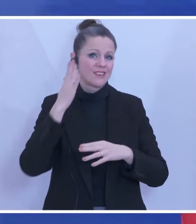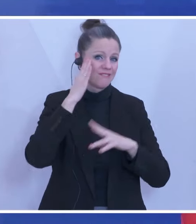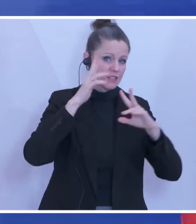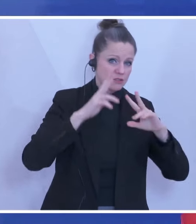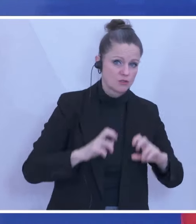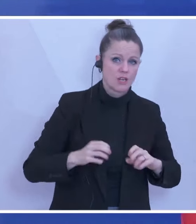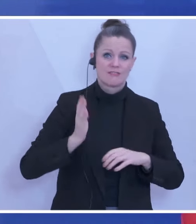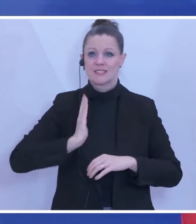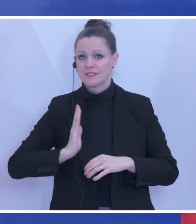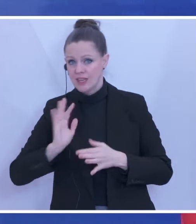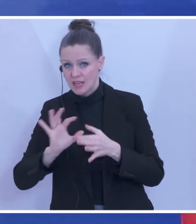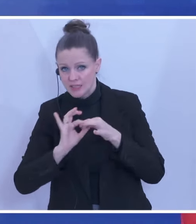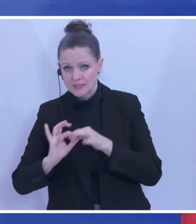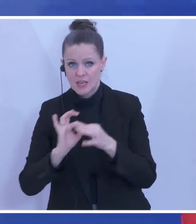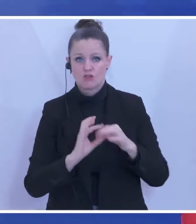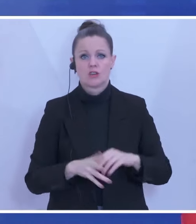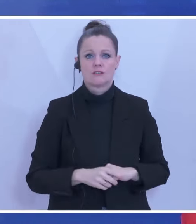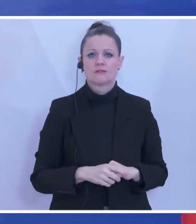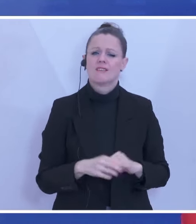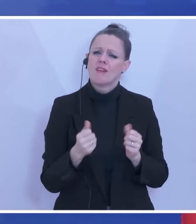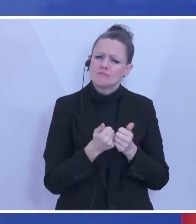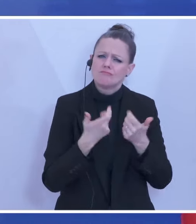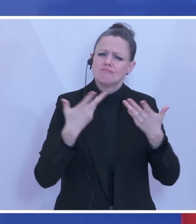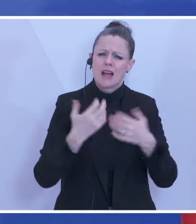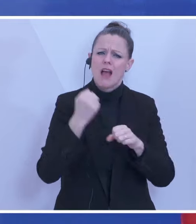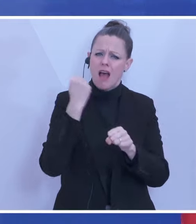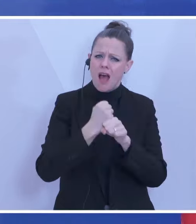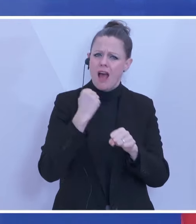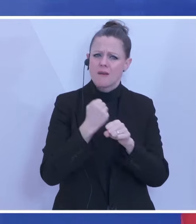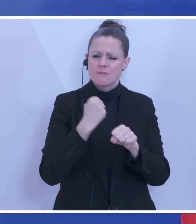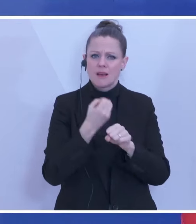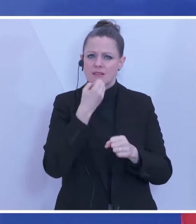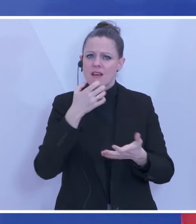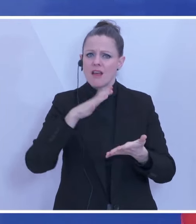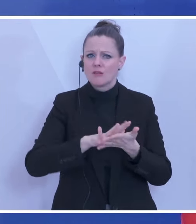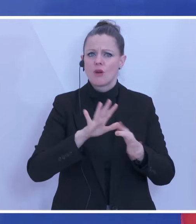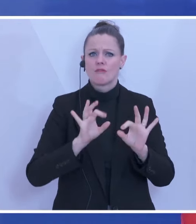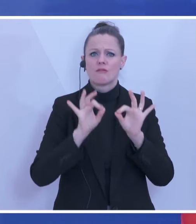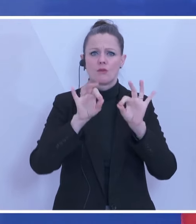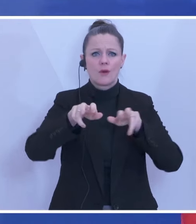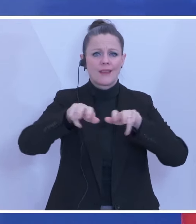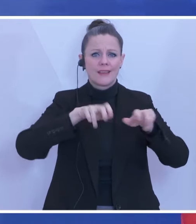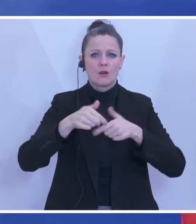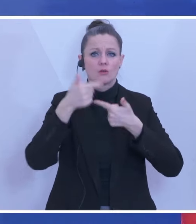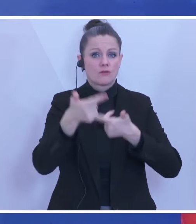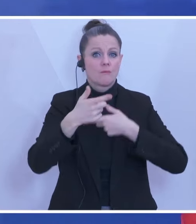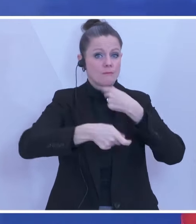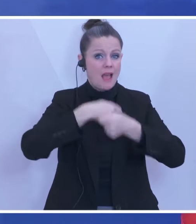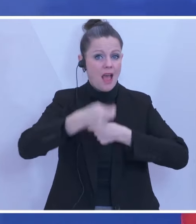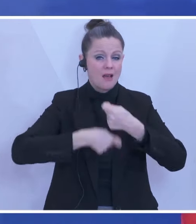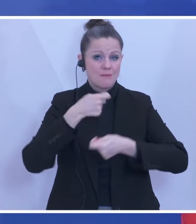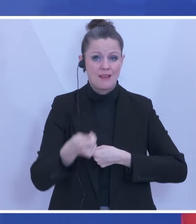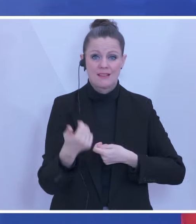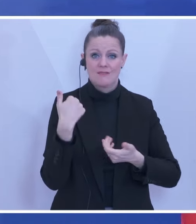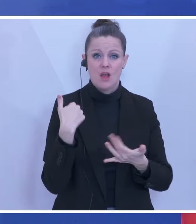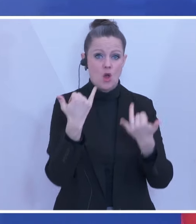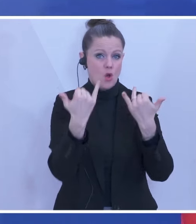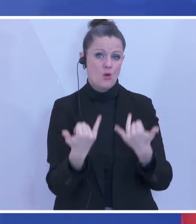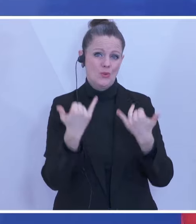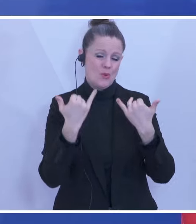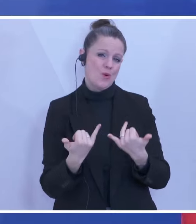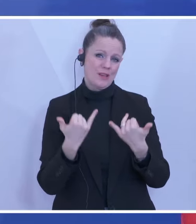wir haben dann in viel Arbeit auch einen Entwurf für eine Regierungsvorlage erarbeitet und heute